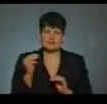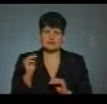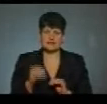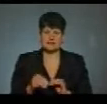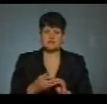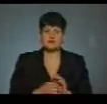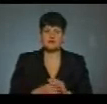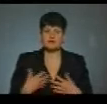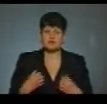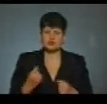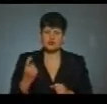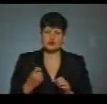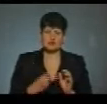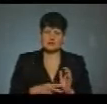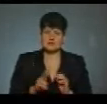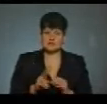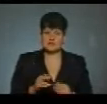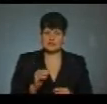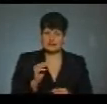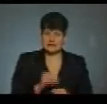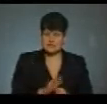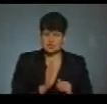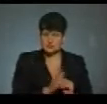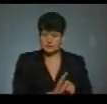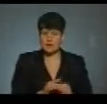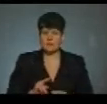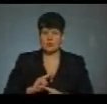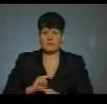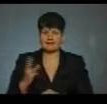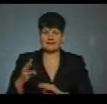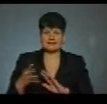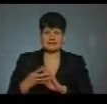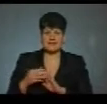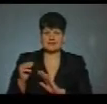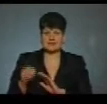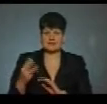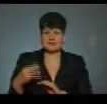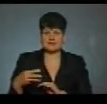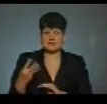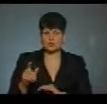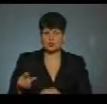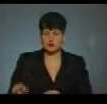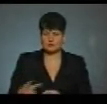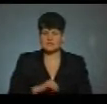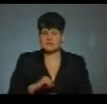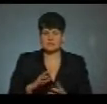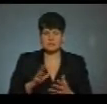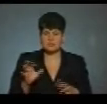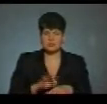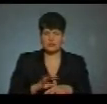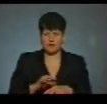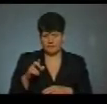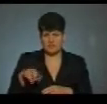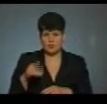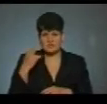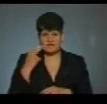світу. Видужили 172 772 людини, померли 39 033 особи. Найбільше хворих у країнах Європи зараз